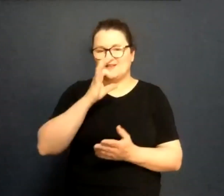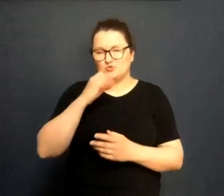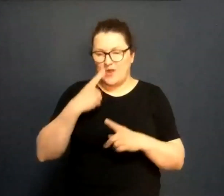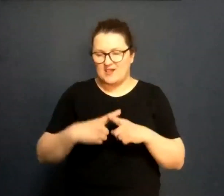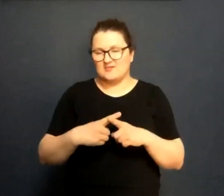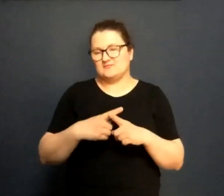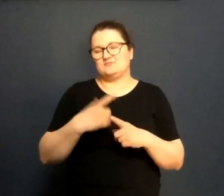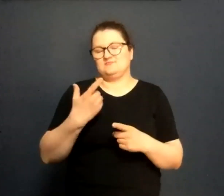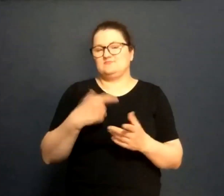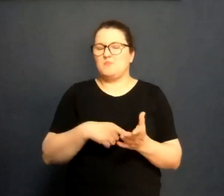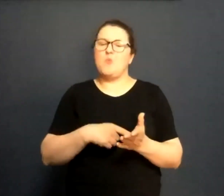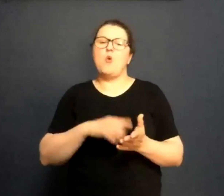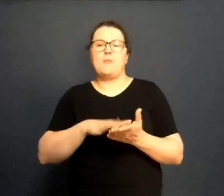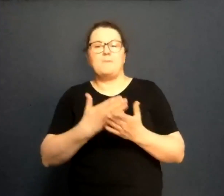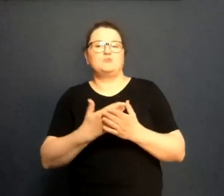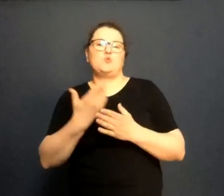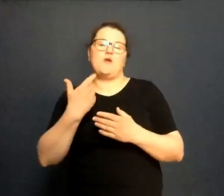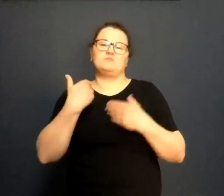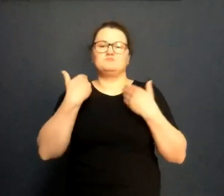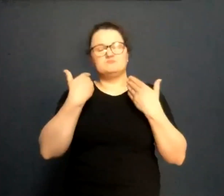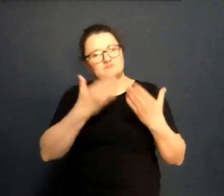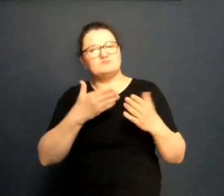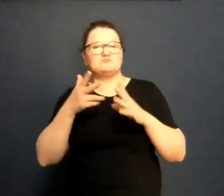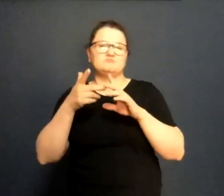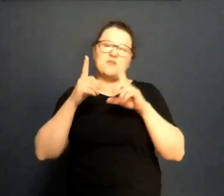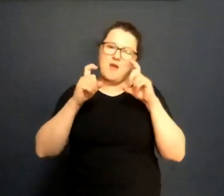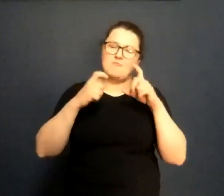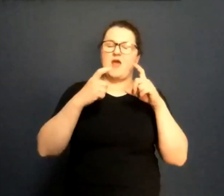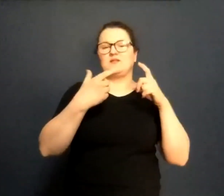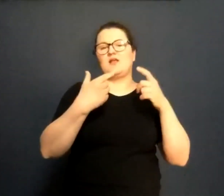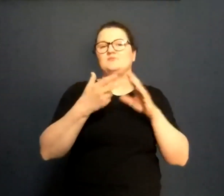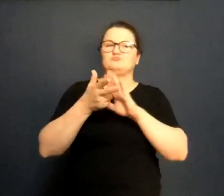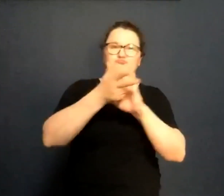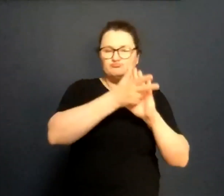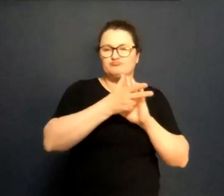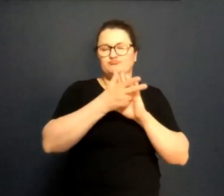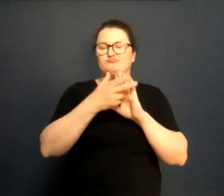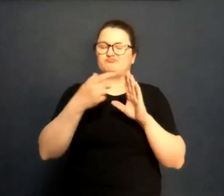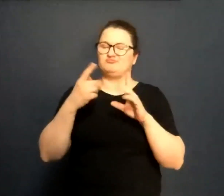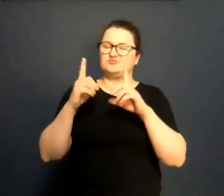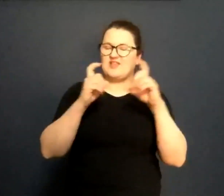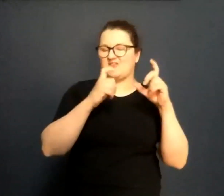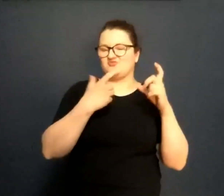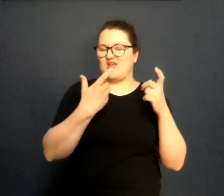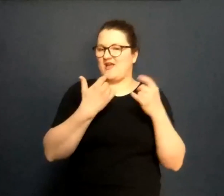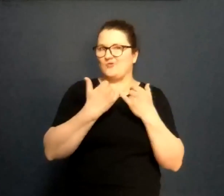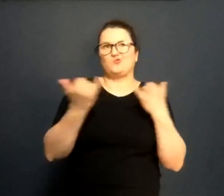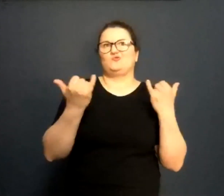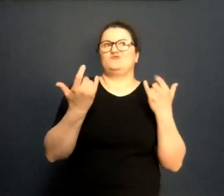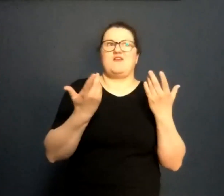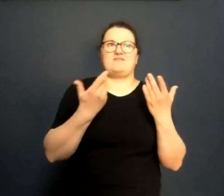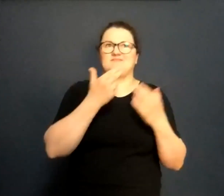kamerkę, czy aparat zdjęcia, czy ten friendly cities, różne są naprawdę tematy.